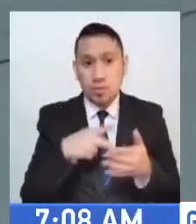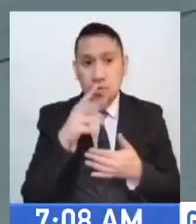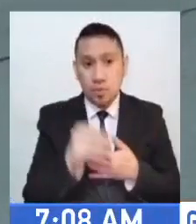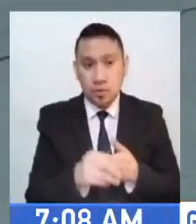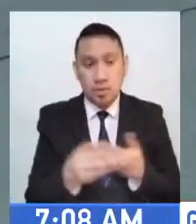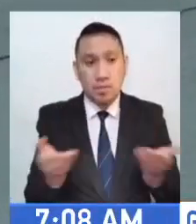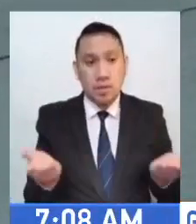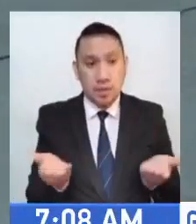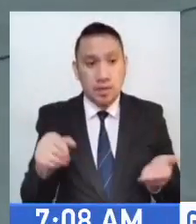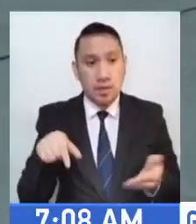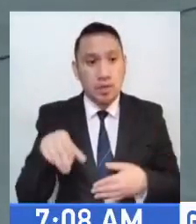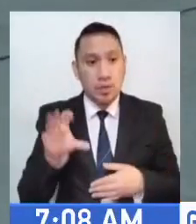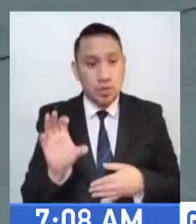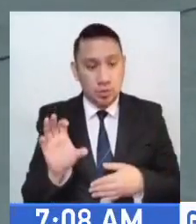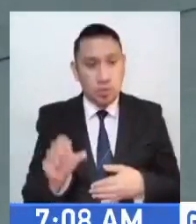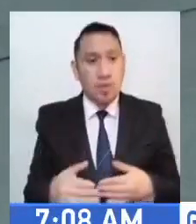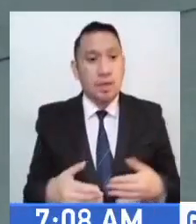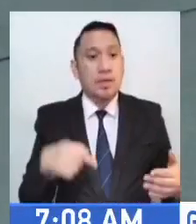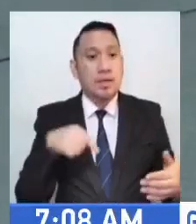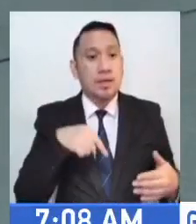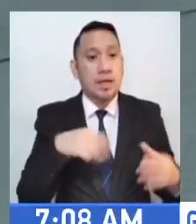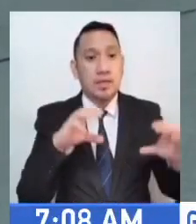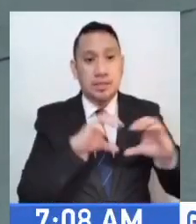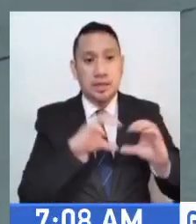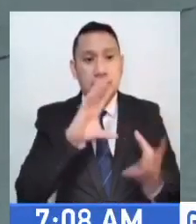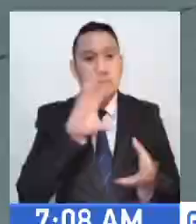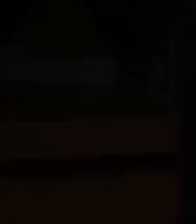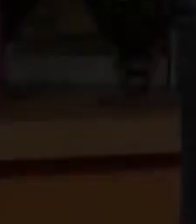si Jonathan Andal para sa GMA Integrated News.